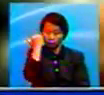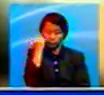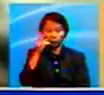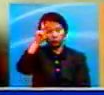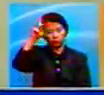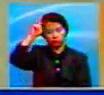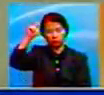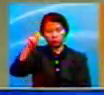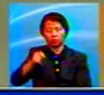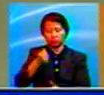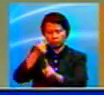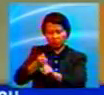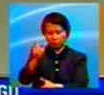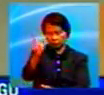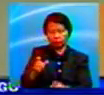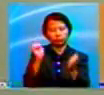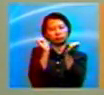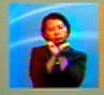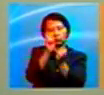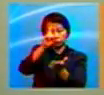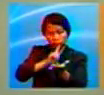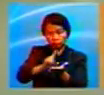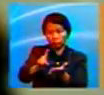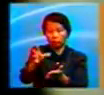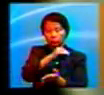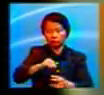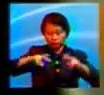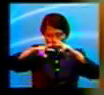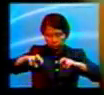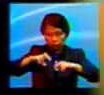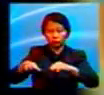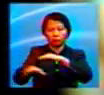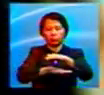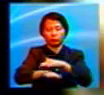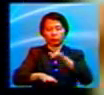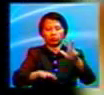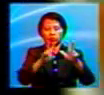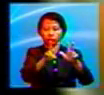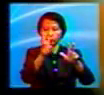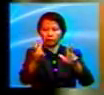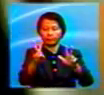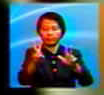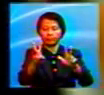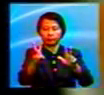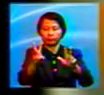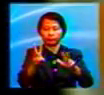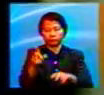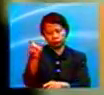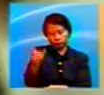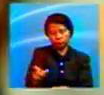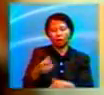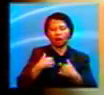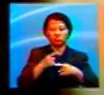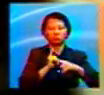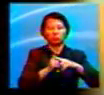Kuala Terengganu memerintahkan suspek direman seminggu dan siasatan di bawah Seksyen 326 Kanun Kesiksaan. Suspek didapati